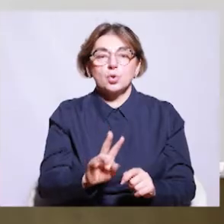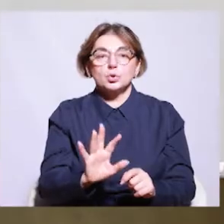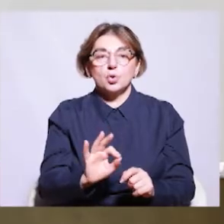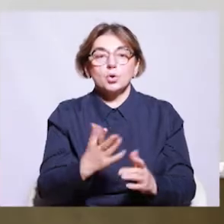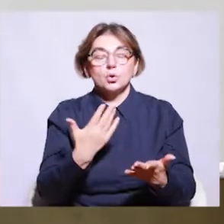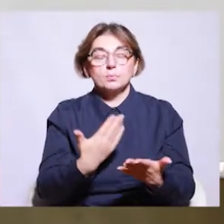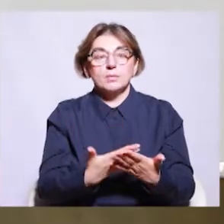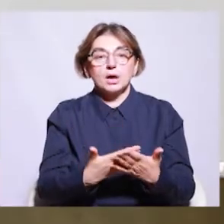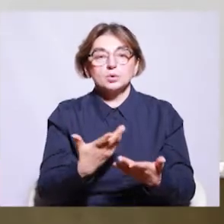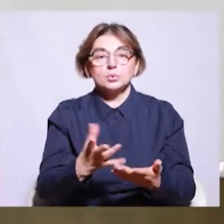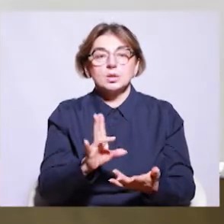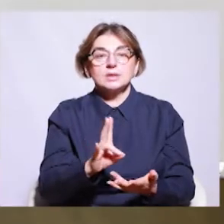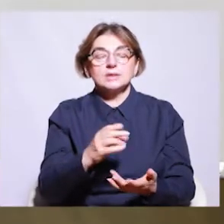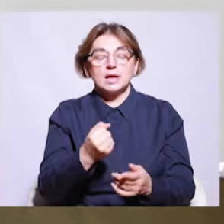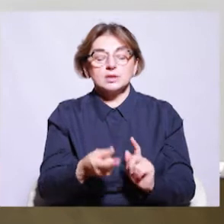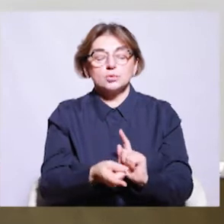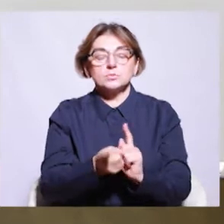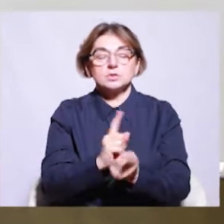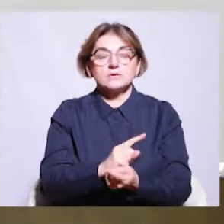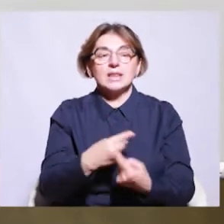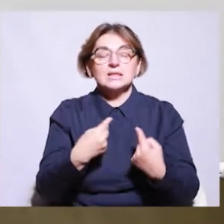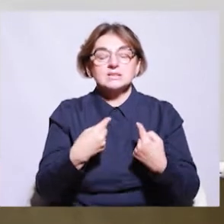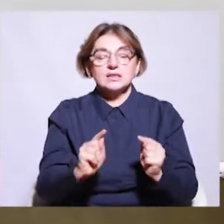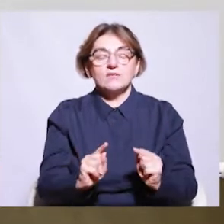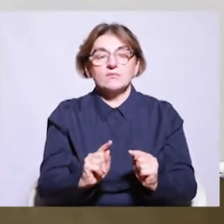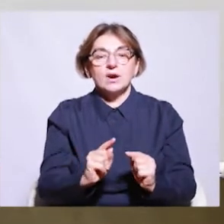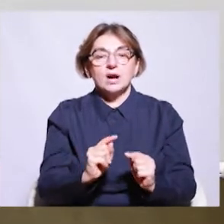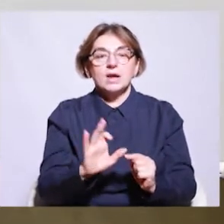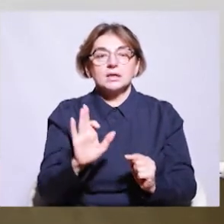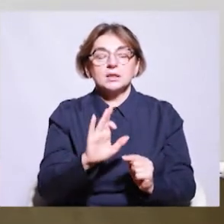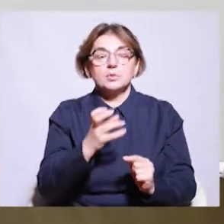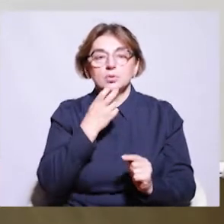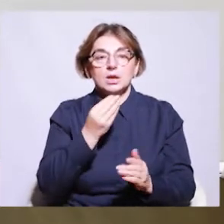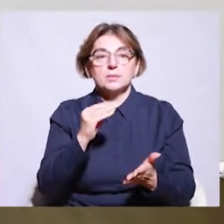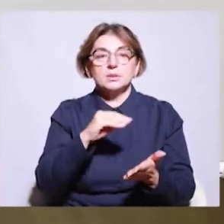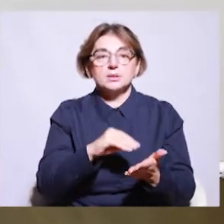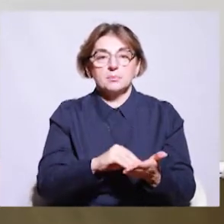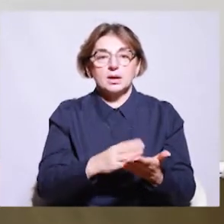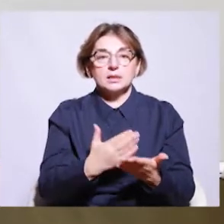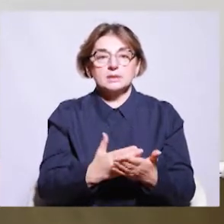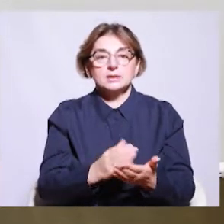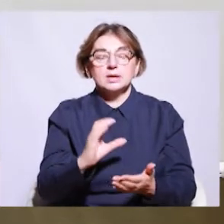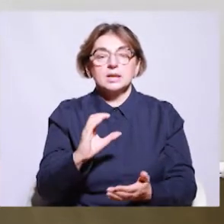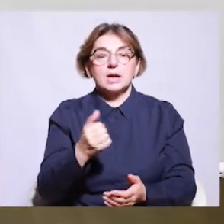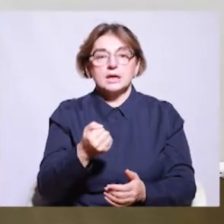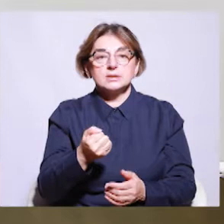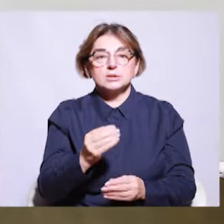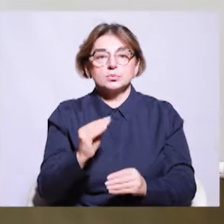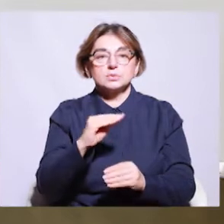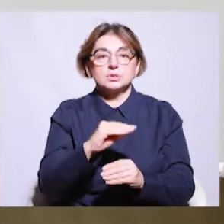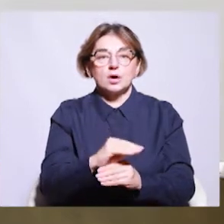შევცვლით ნატრიუმის ტუტეს ნებისმიერი სხვა ტუტით, მაგალითად ავიღებთ კალციუმის ტუტეს